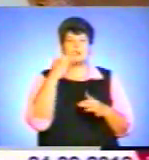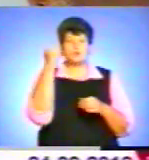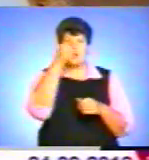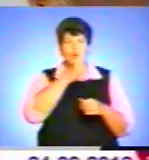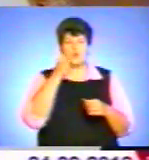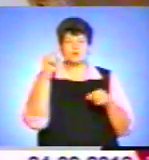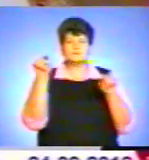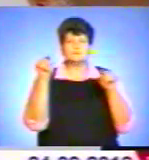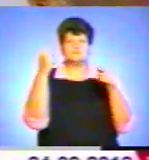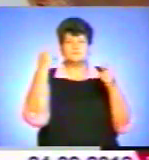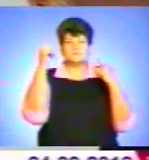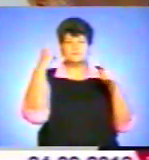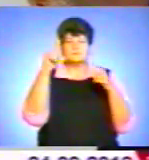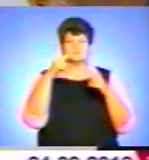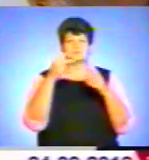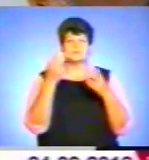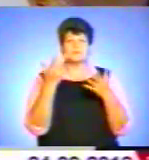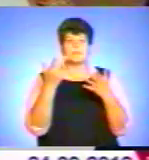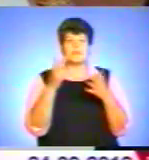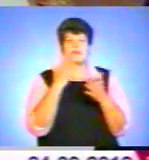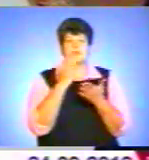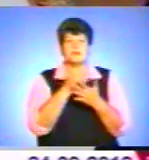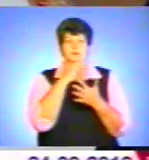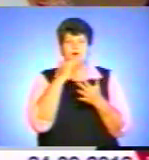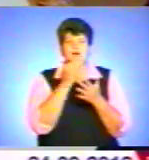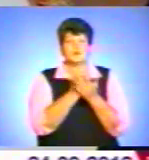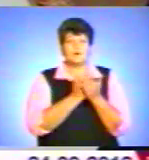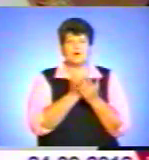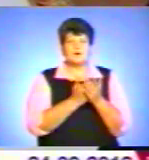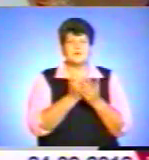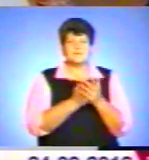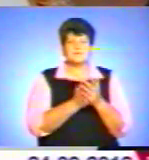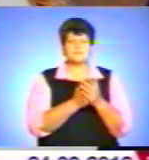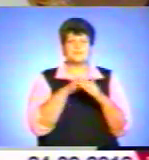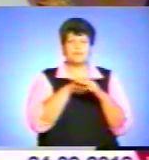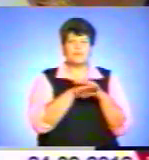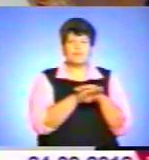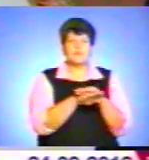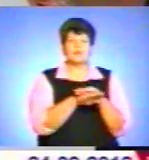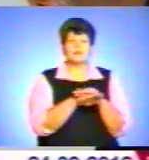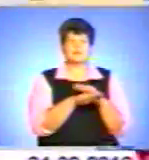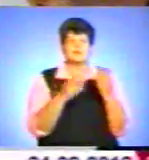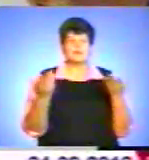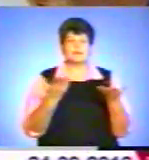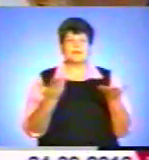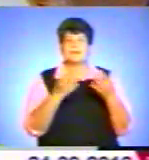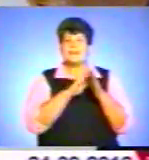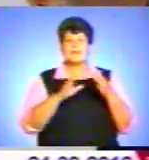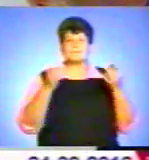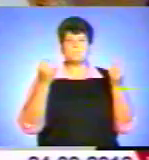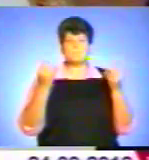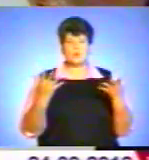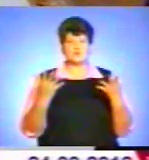мистецтва і багато є скарбів, справді скарбів, які є не просто